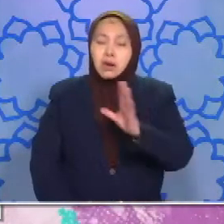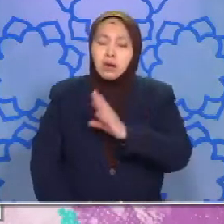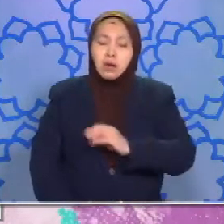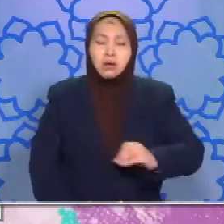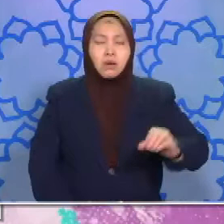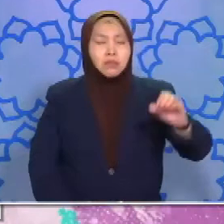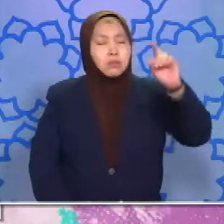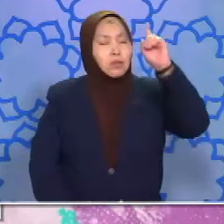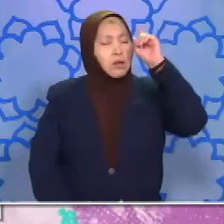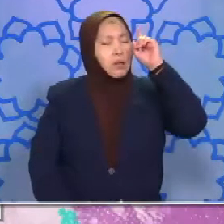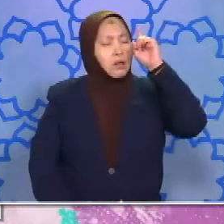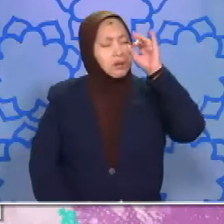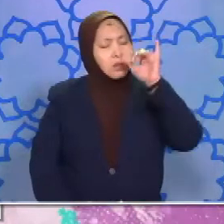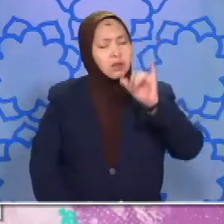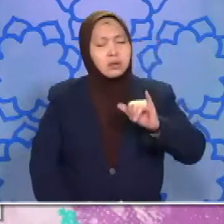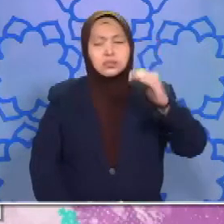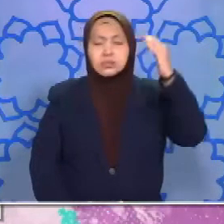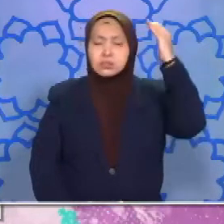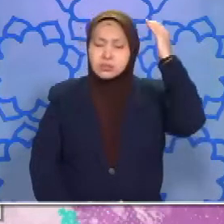والله